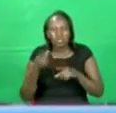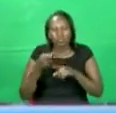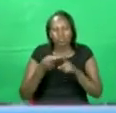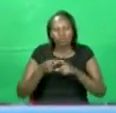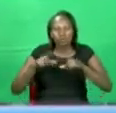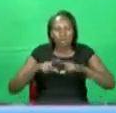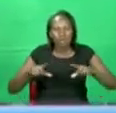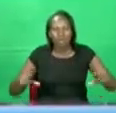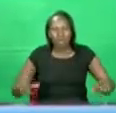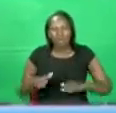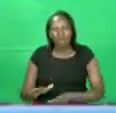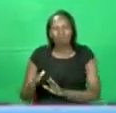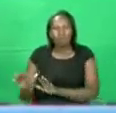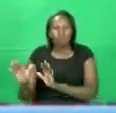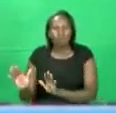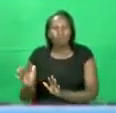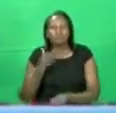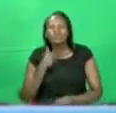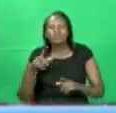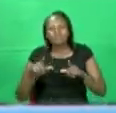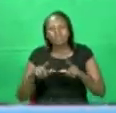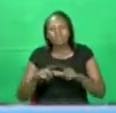ya mashamba yao.